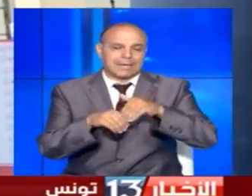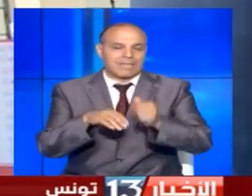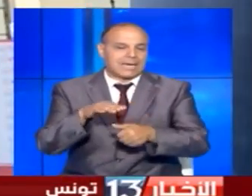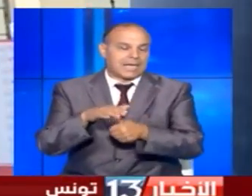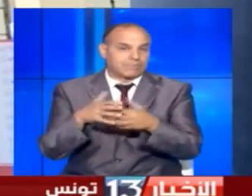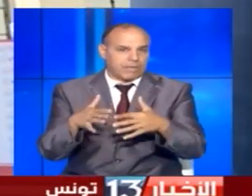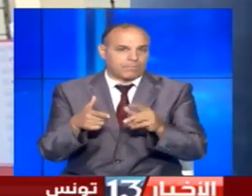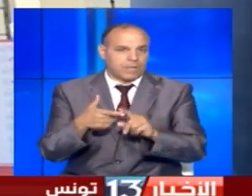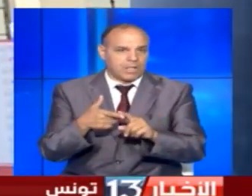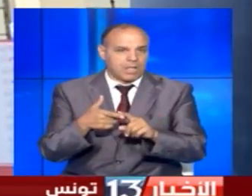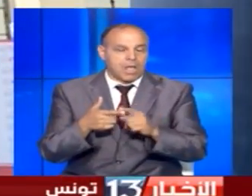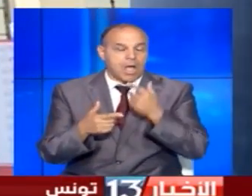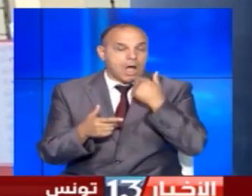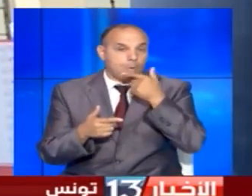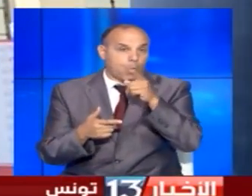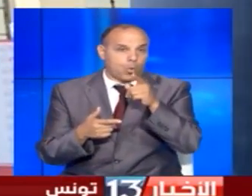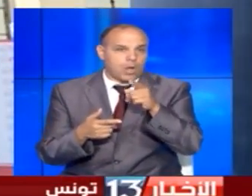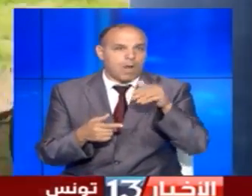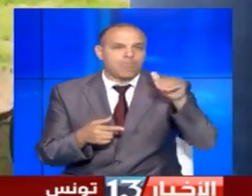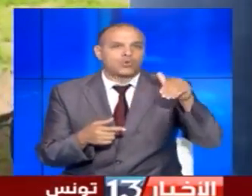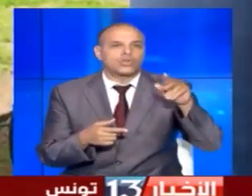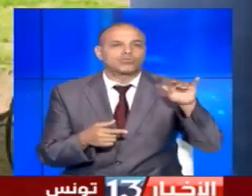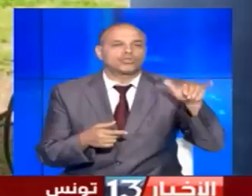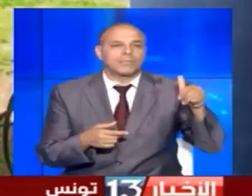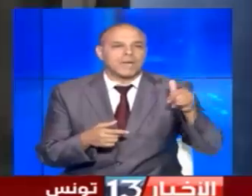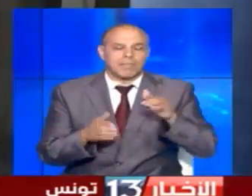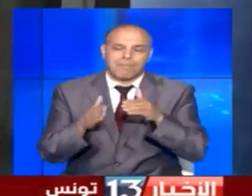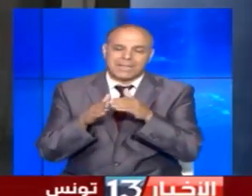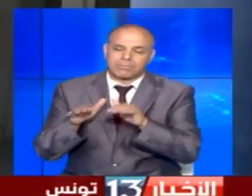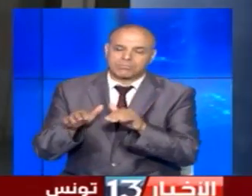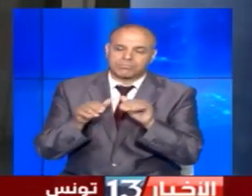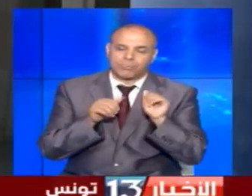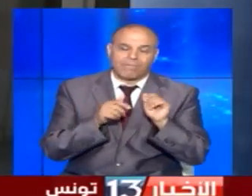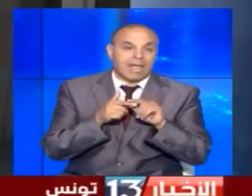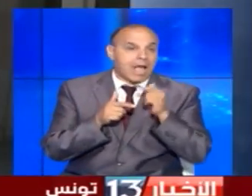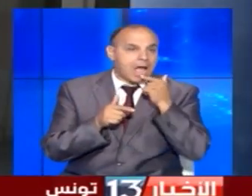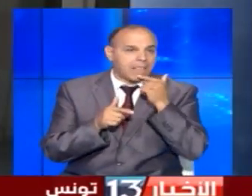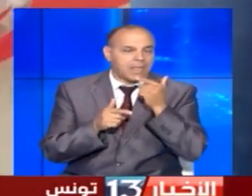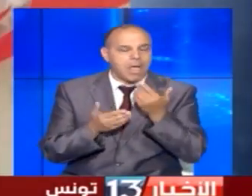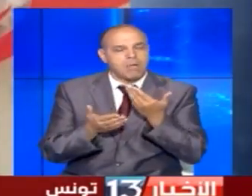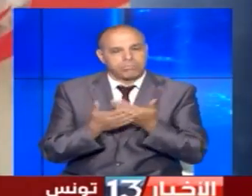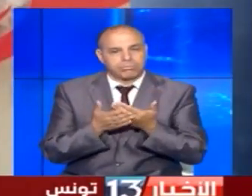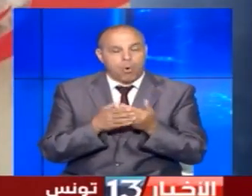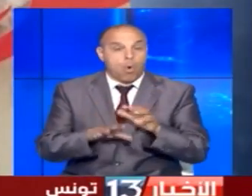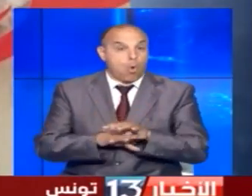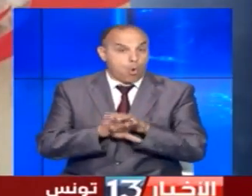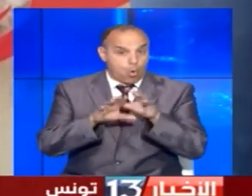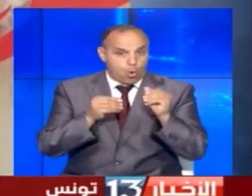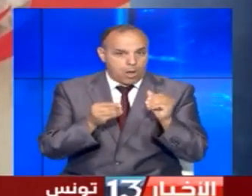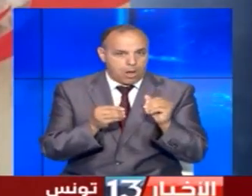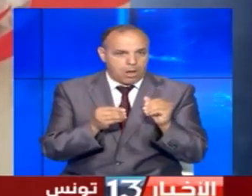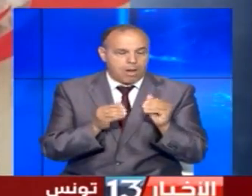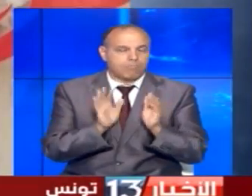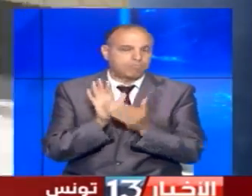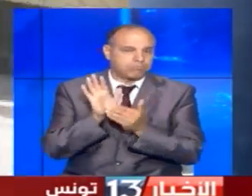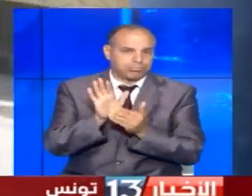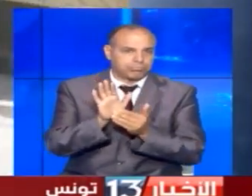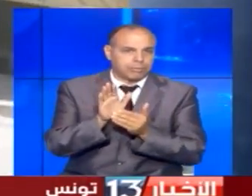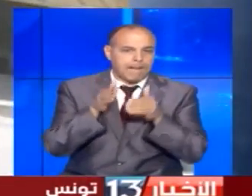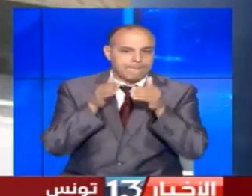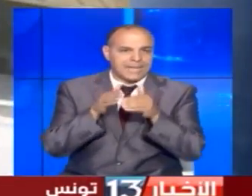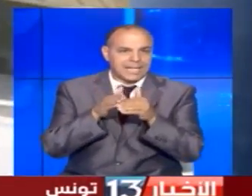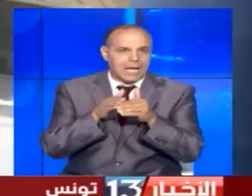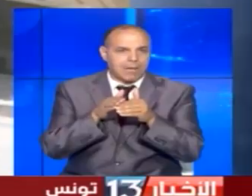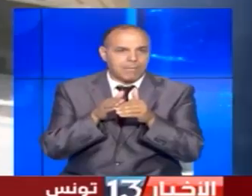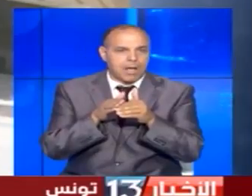الرئاسية، فيما أعلن منير أجمعي سحب مطلب ترشحه ليصبح العدد الجملي للمتقدمين